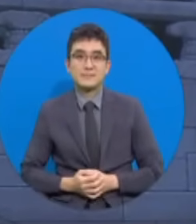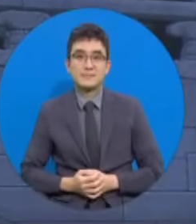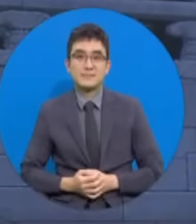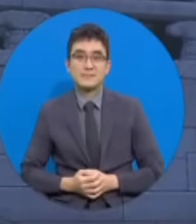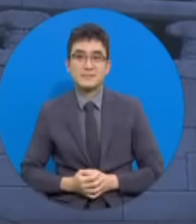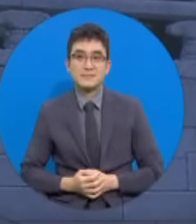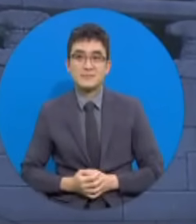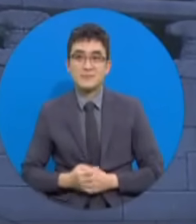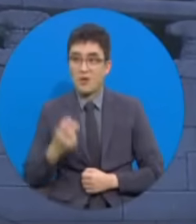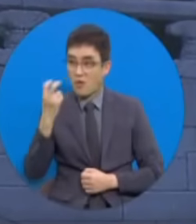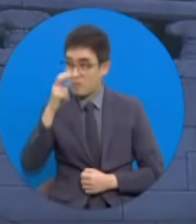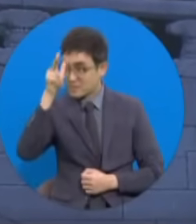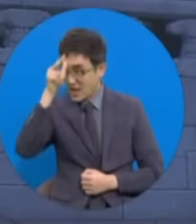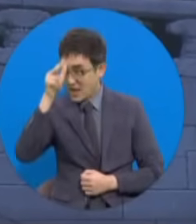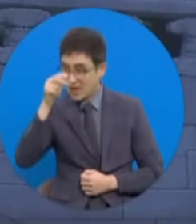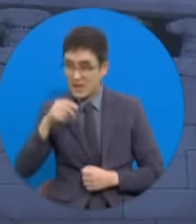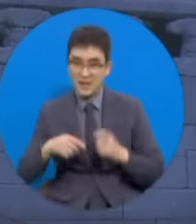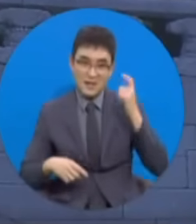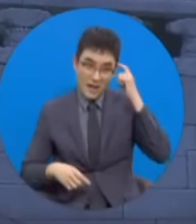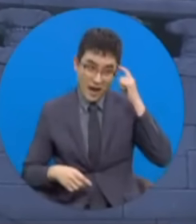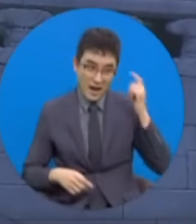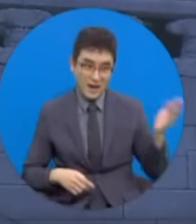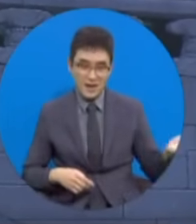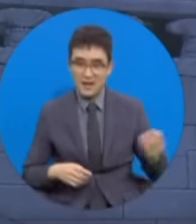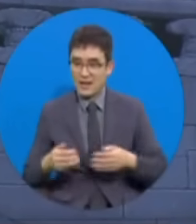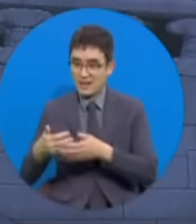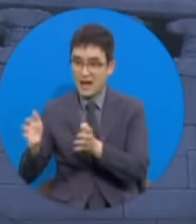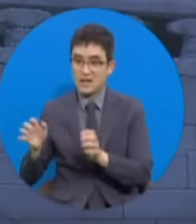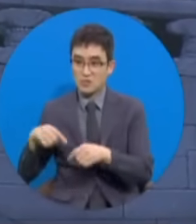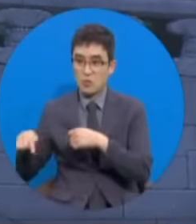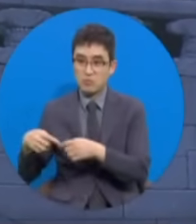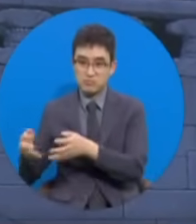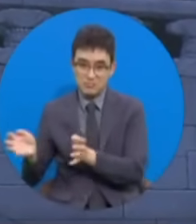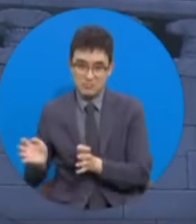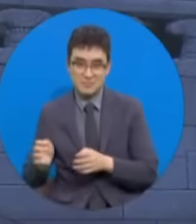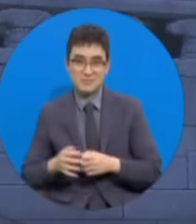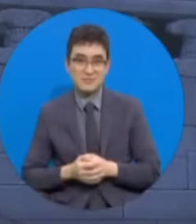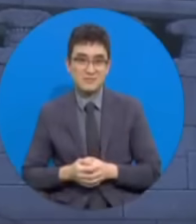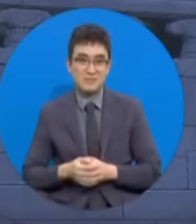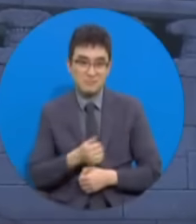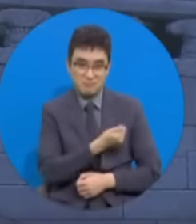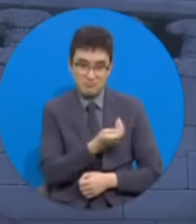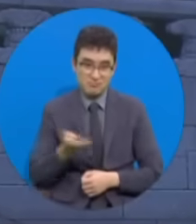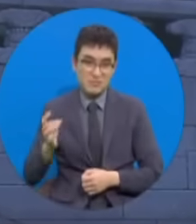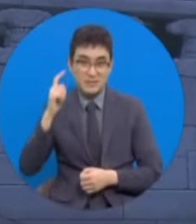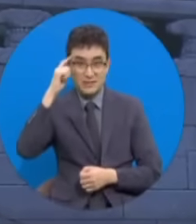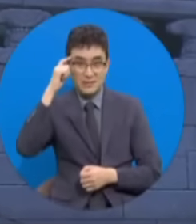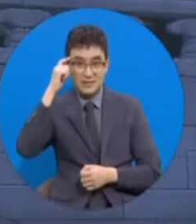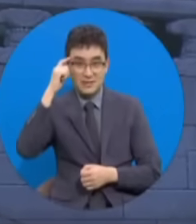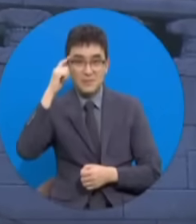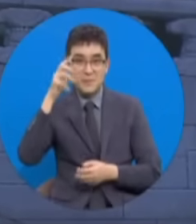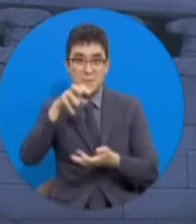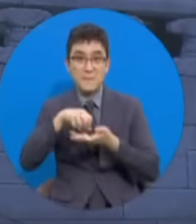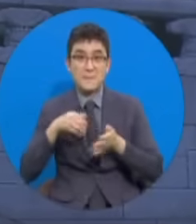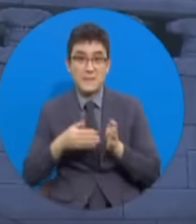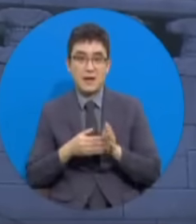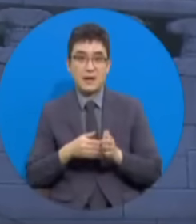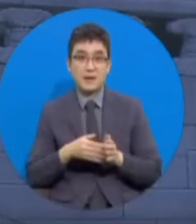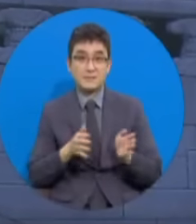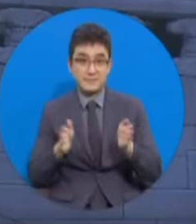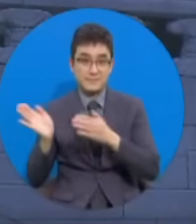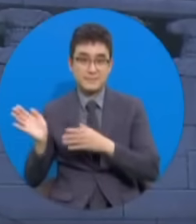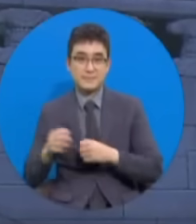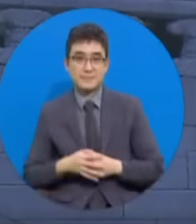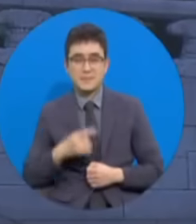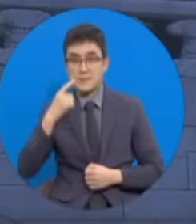의견, 당 지도부 측 의견, 그다음에 당 사수파 의견까지 골고루 들어봤습니다. 이번에 저희가 준비한 다음 순서입니다.